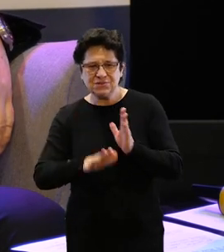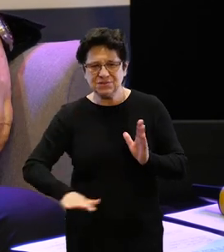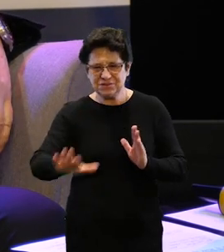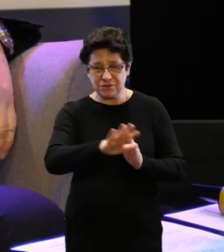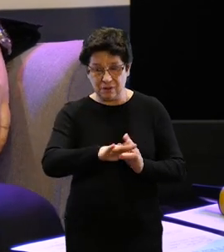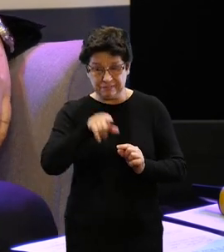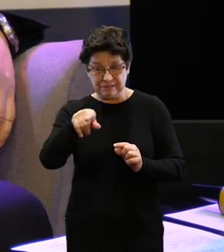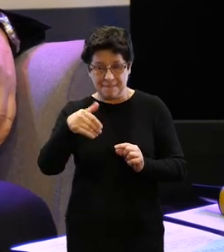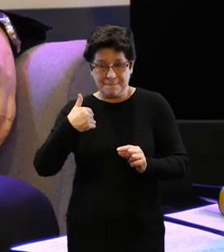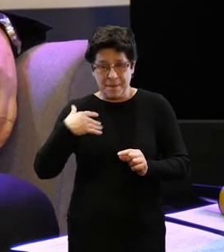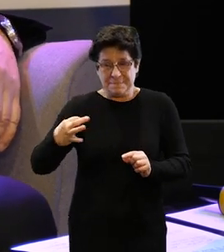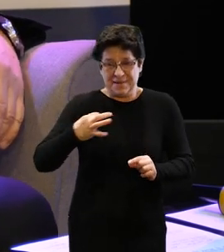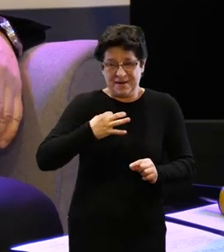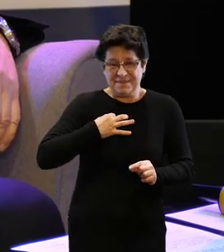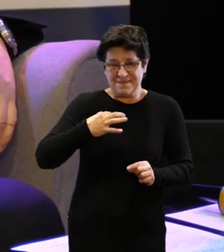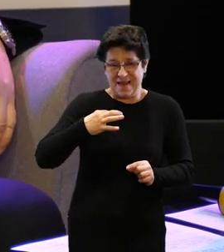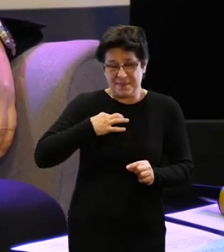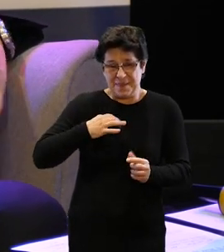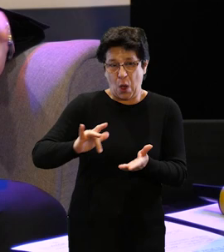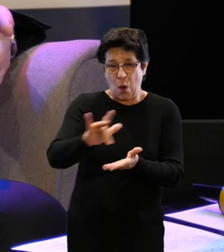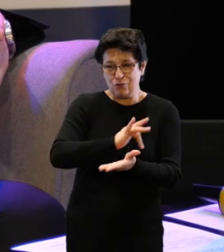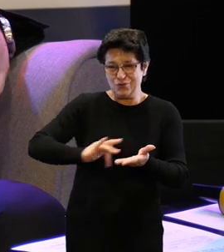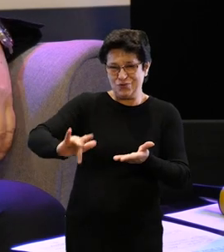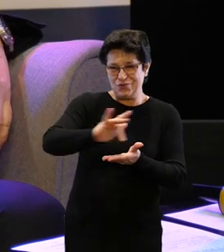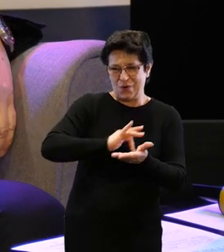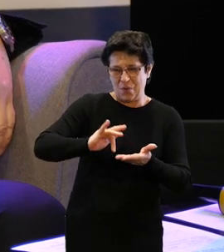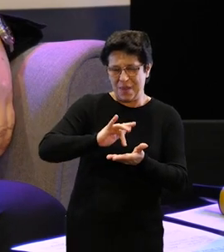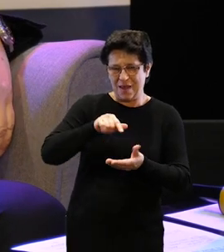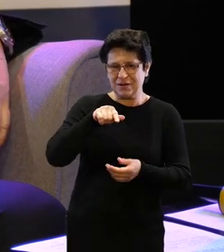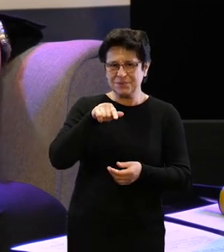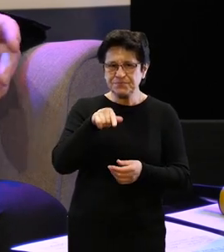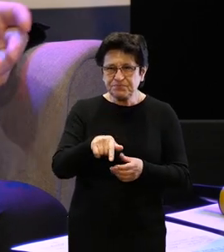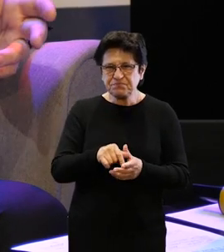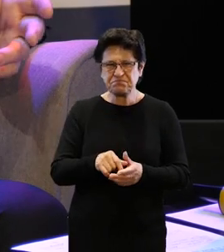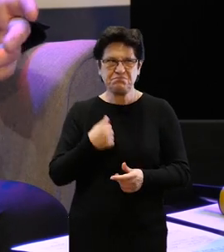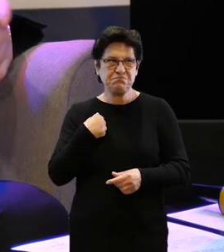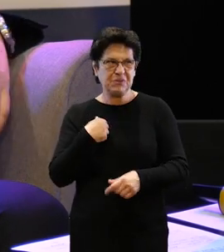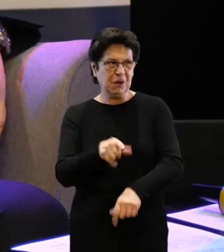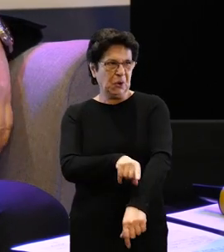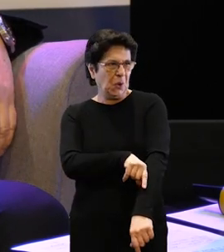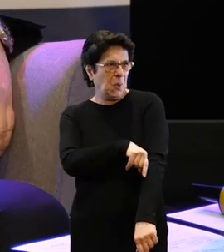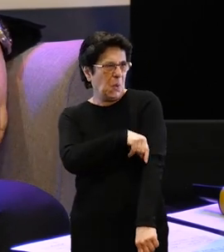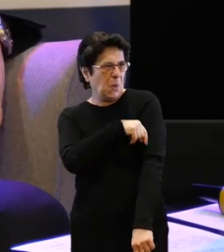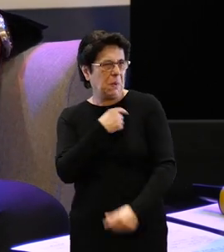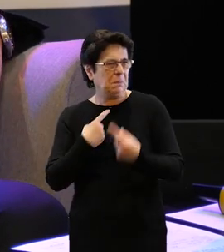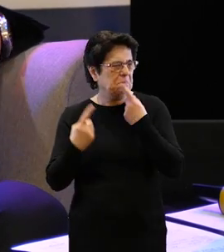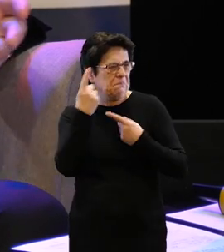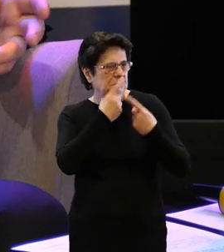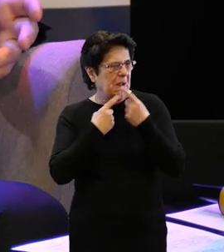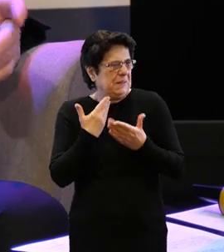prywatny ośrodek wypoczynkowy który się nazywał stanisławówka długo się zastanawiałem dlaczego on się nazywał